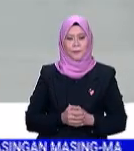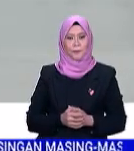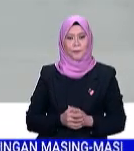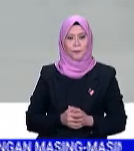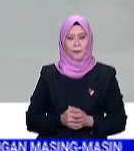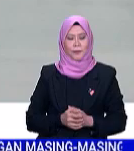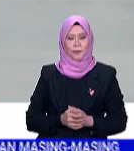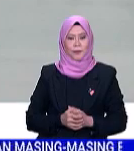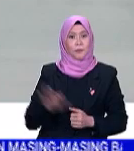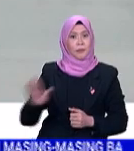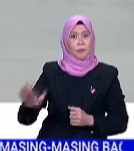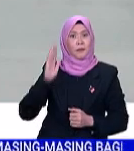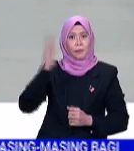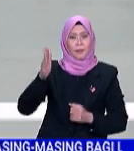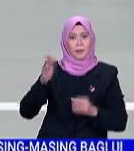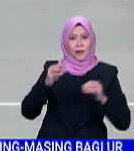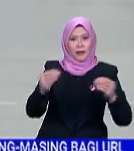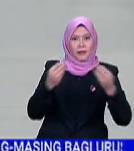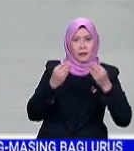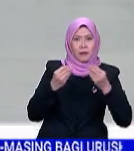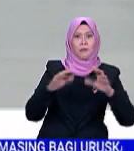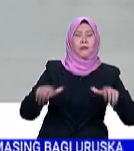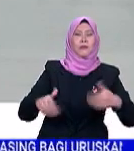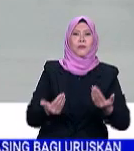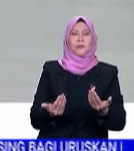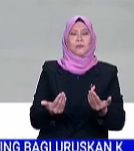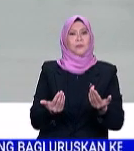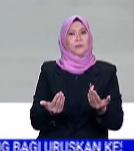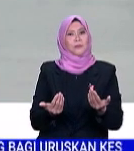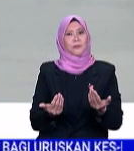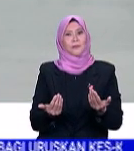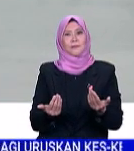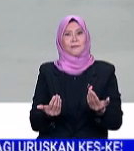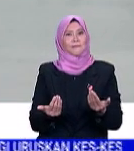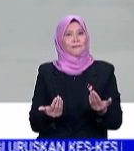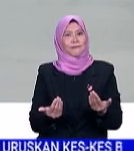Dan pihak teknikal akan ajar bagaimana untuk apa ni